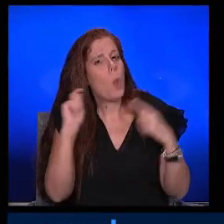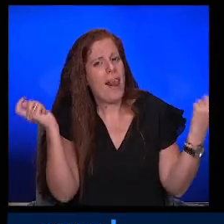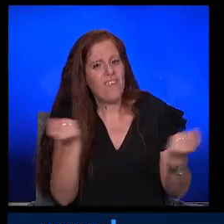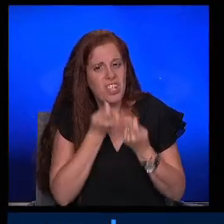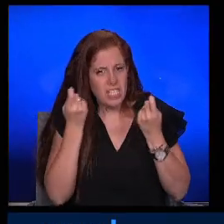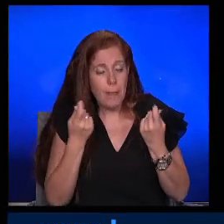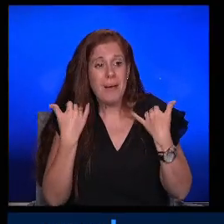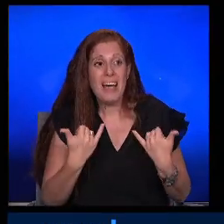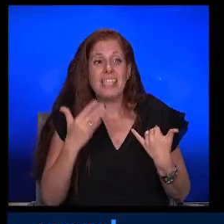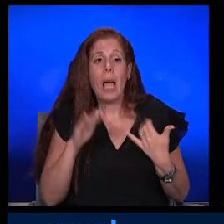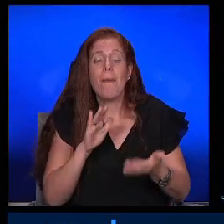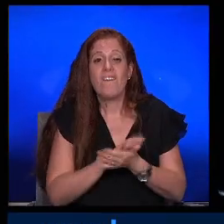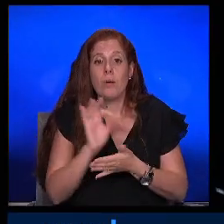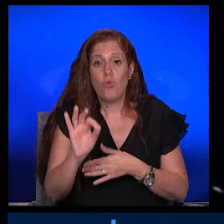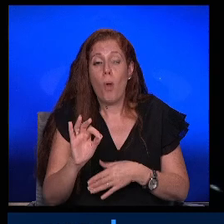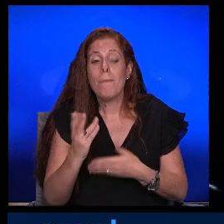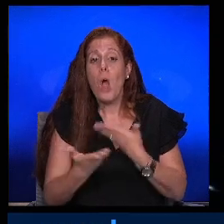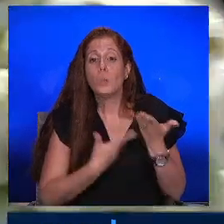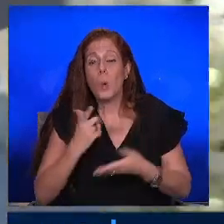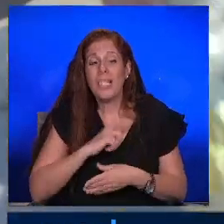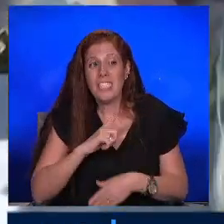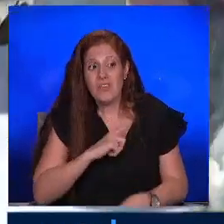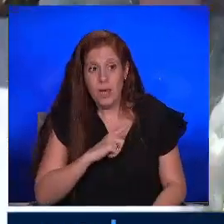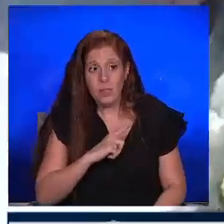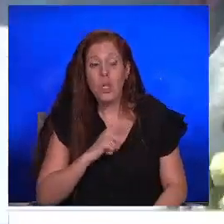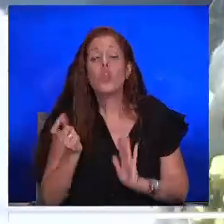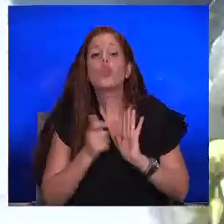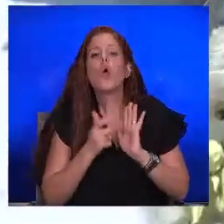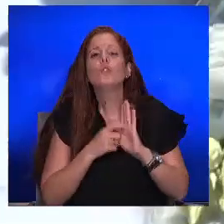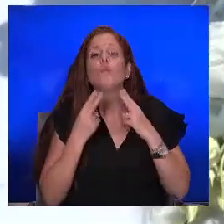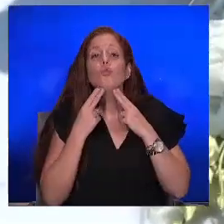כעת גם חבריו מהשירות הצבאי של הקצין דורשים תשובות ממערכת הביטחון.